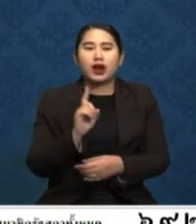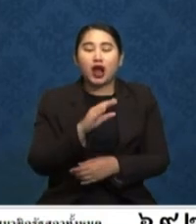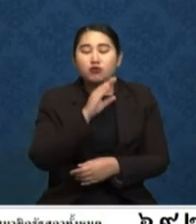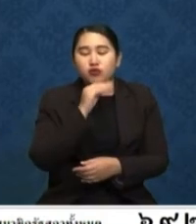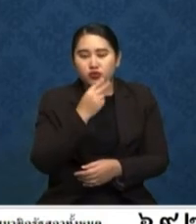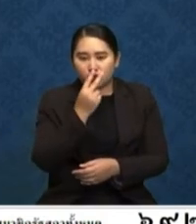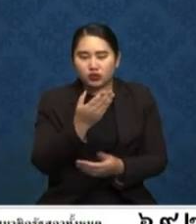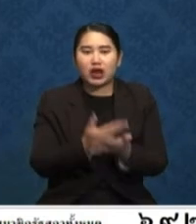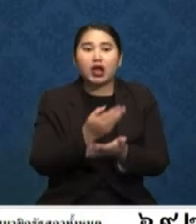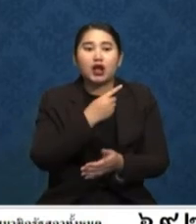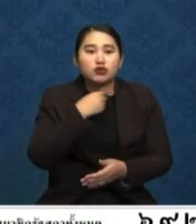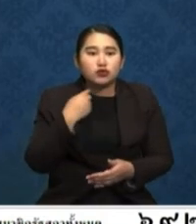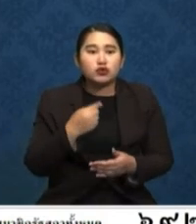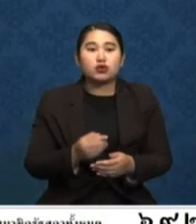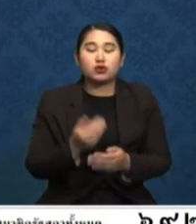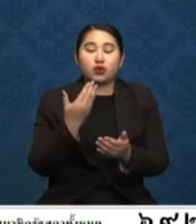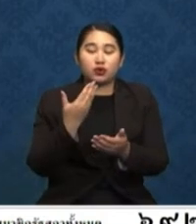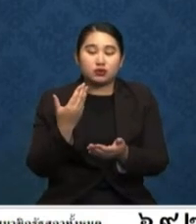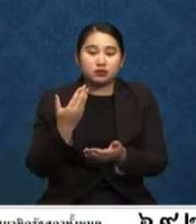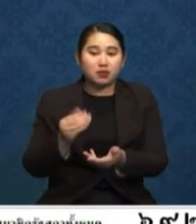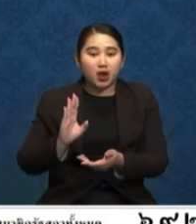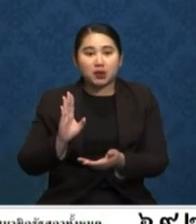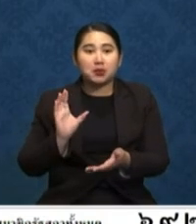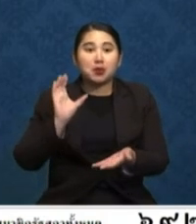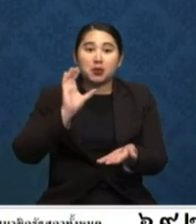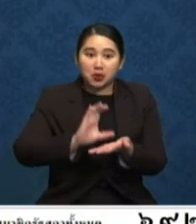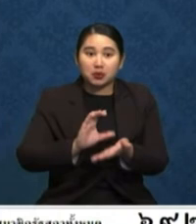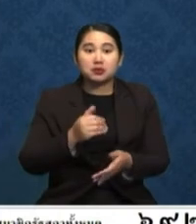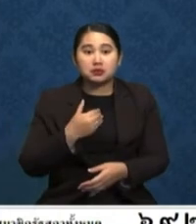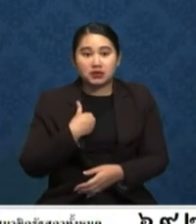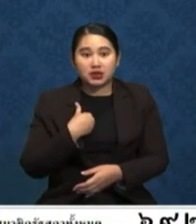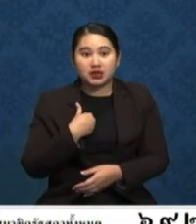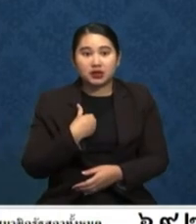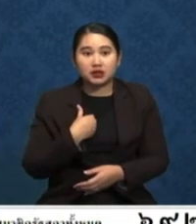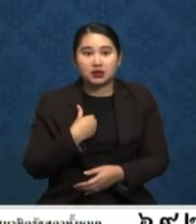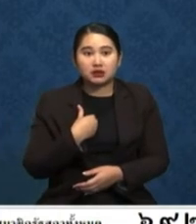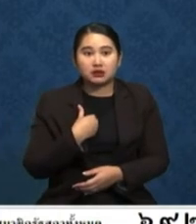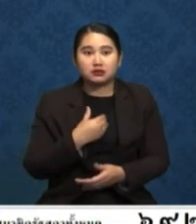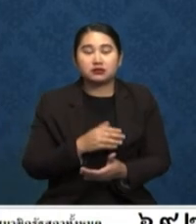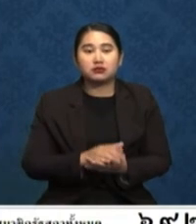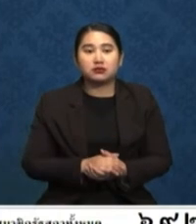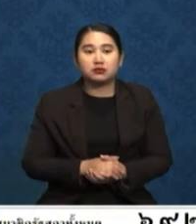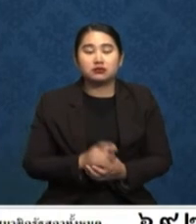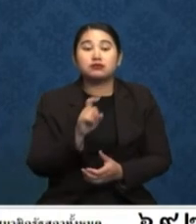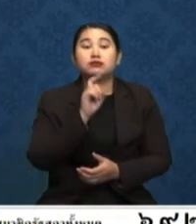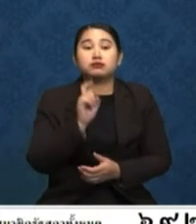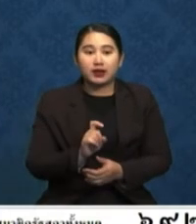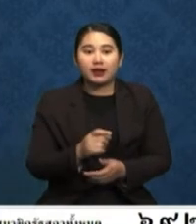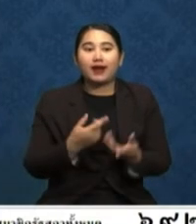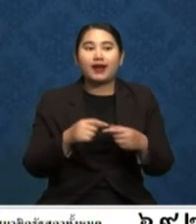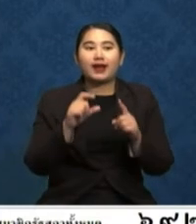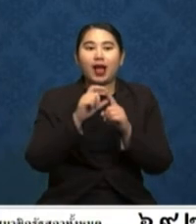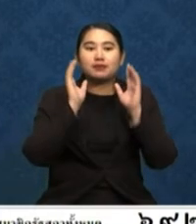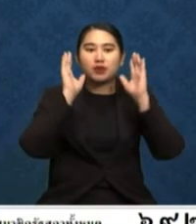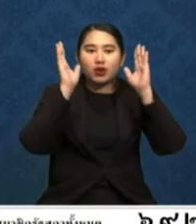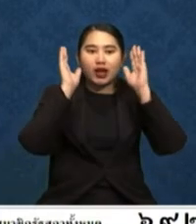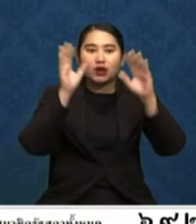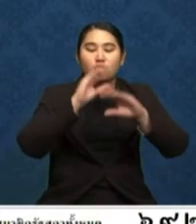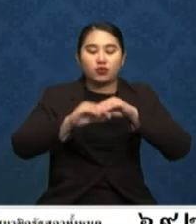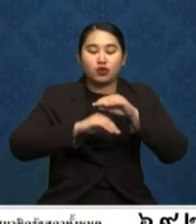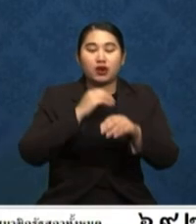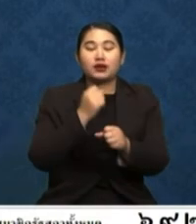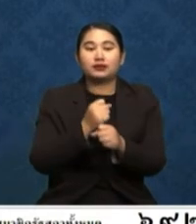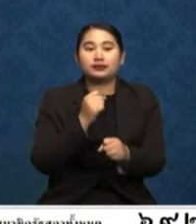ทุนเนี่ยมันจะมีนักลงทุนหน้าไหนคะเขาจะมาร่วมลงทุนและคำโฆษณาของโครงการนี้นะ